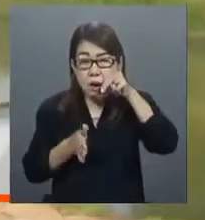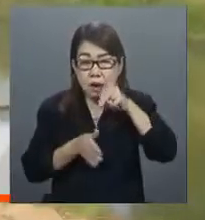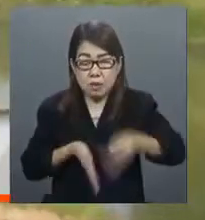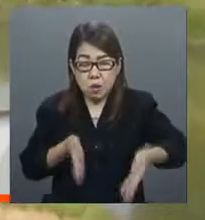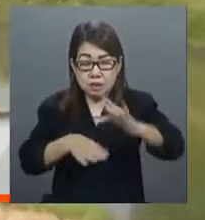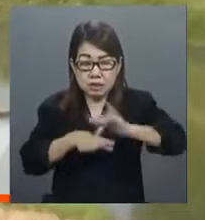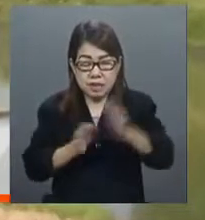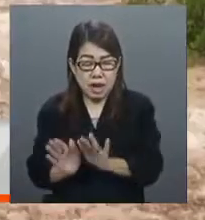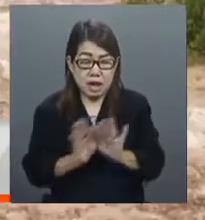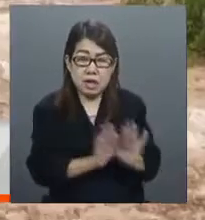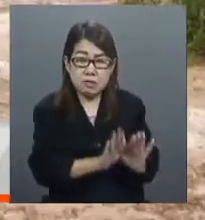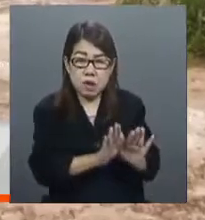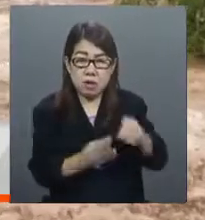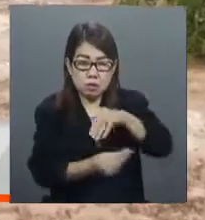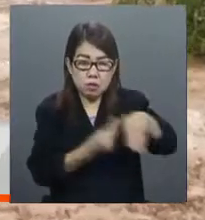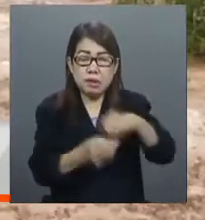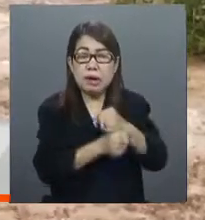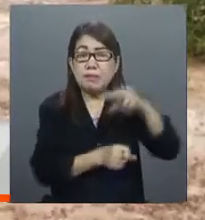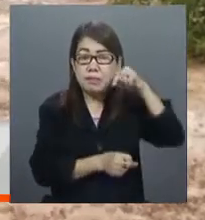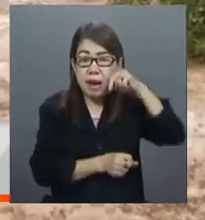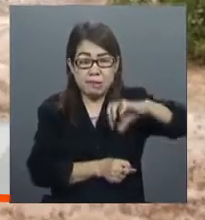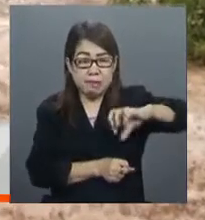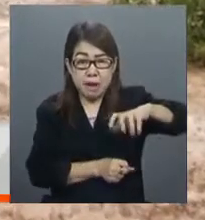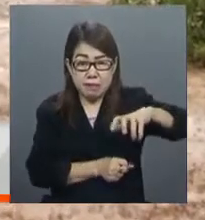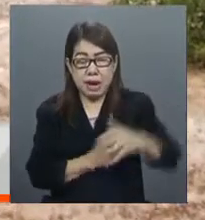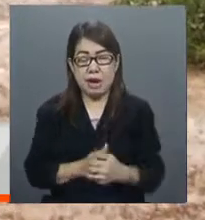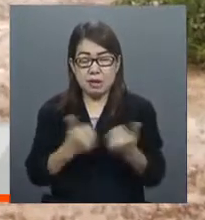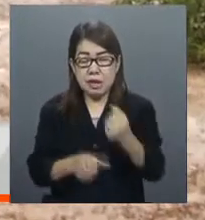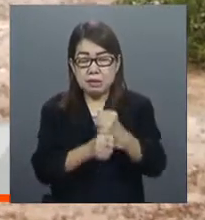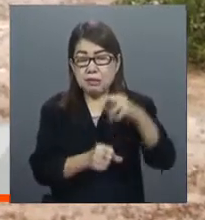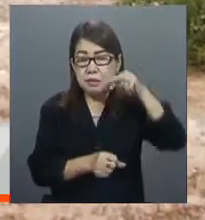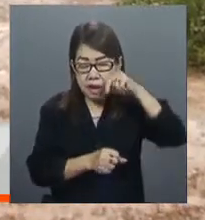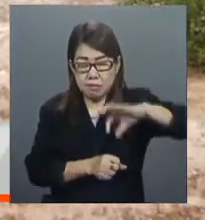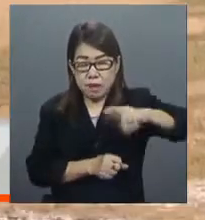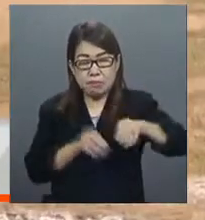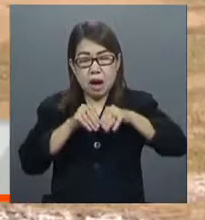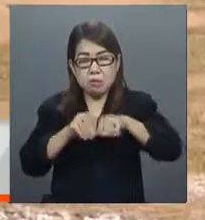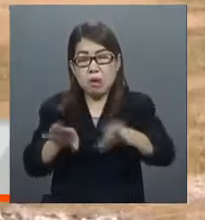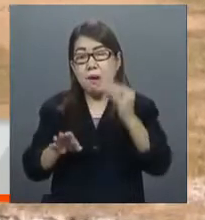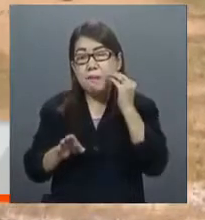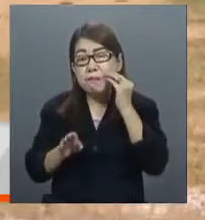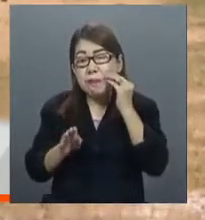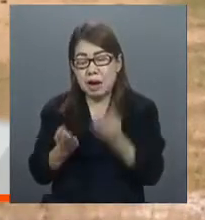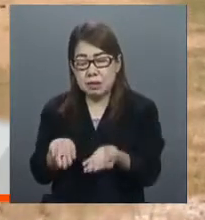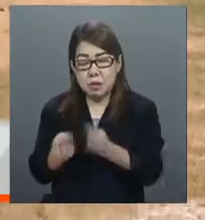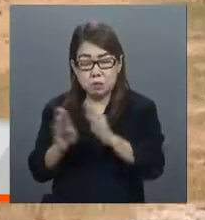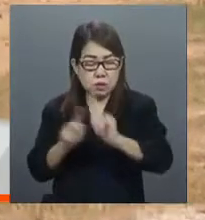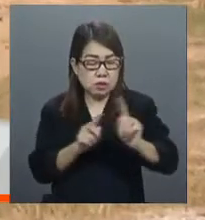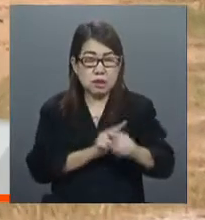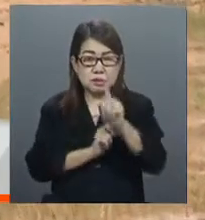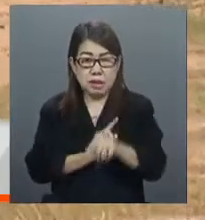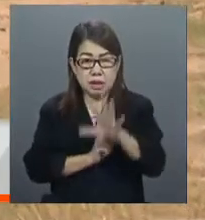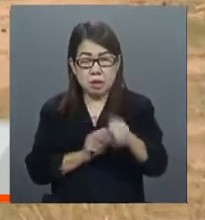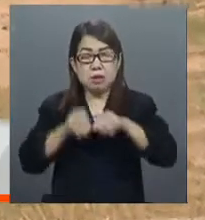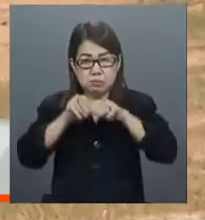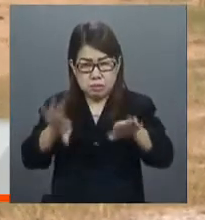ผลิตน้ำประปาค่ะโดยมีการผลิตน้ำให้กับประชาชนกว่า 1,500ครอบครัวพร้อมประกาศให้ใช้น้ำอย่างประหยัด